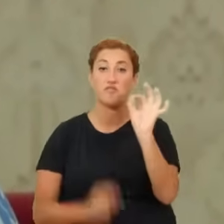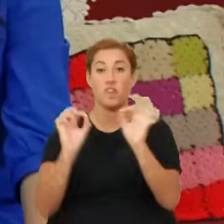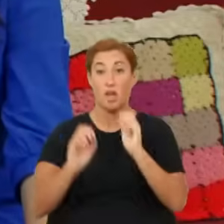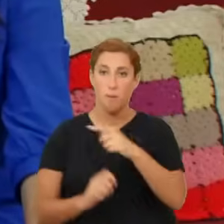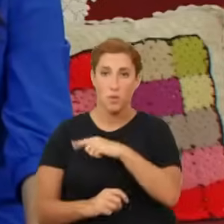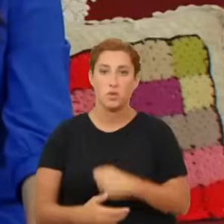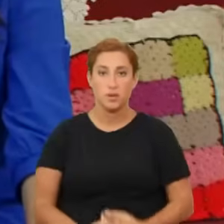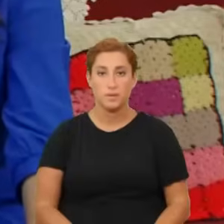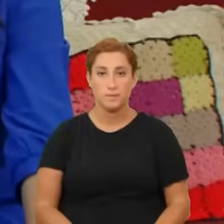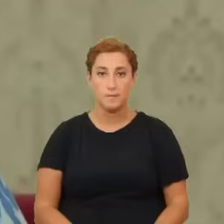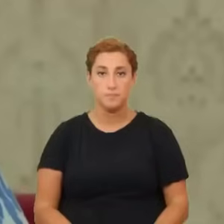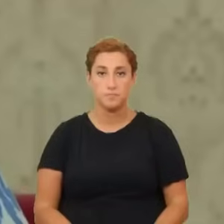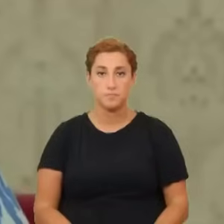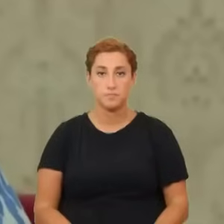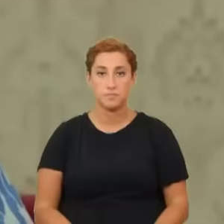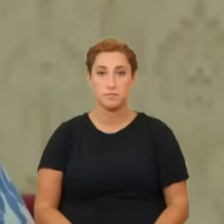zaten.